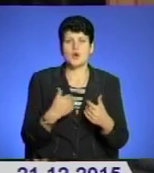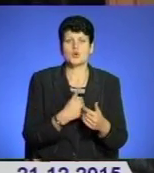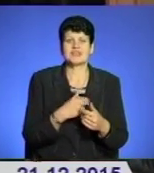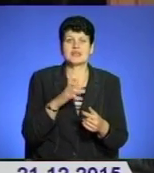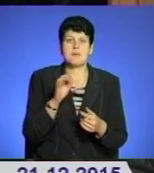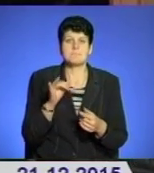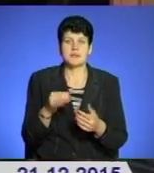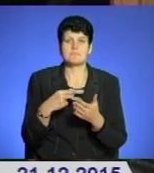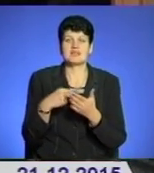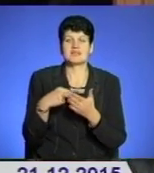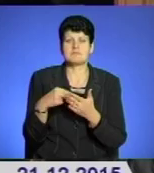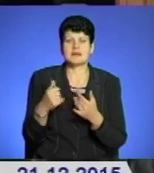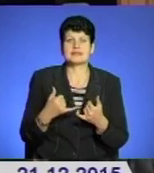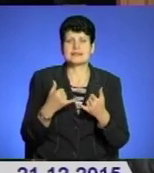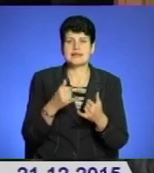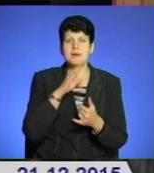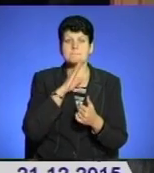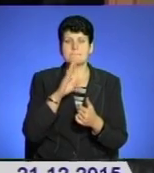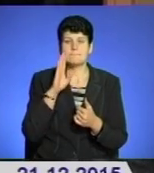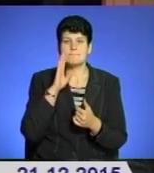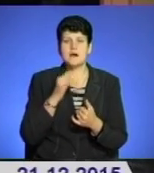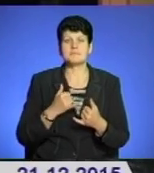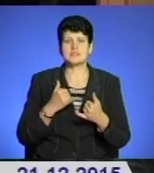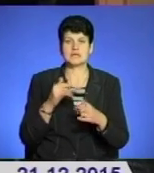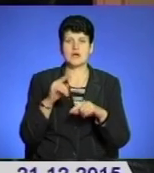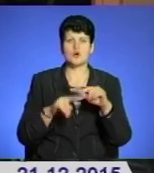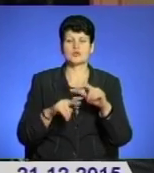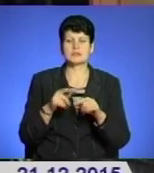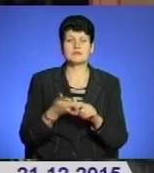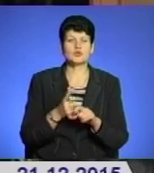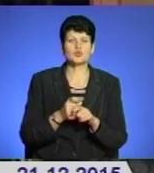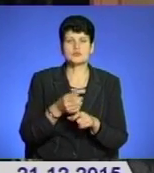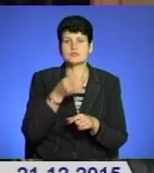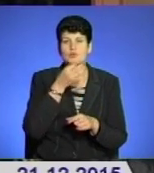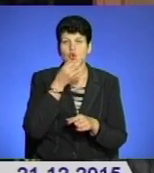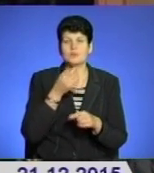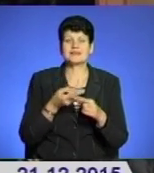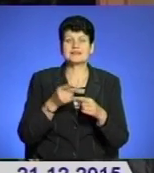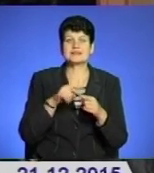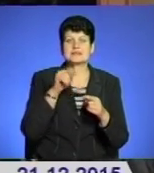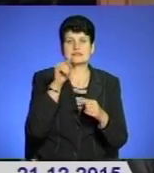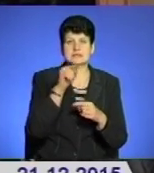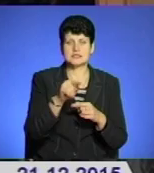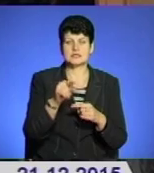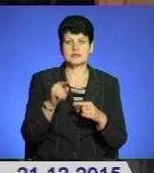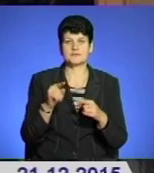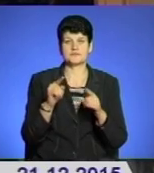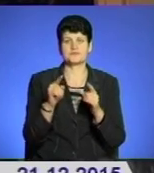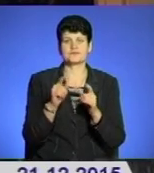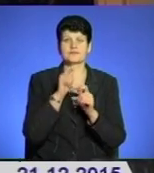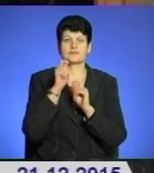придбати для мами, для родини. Мені дуже сподобались ці сувеніри. Приємно